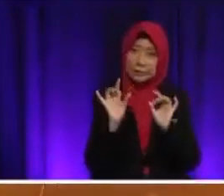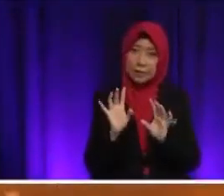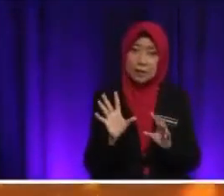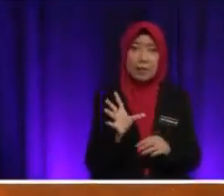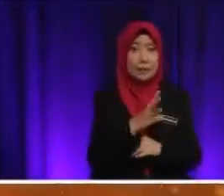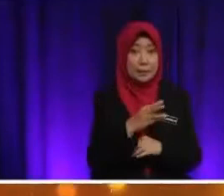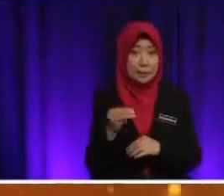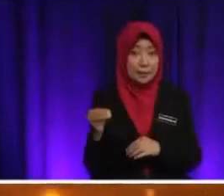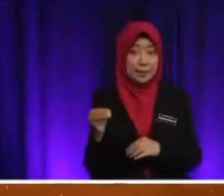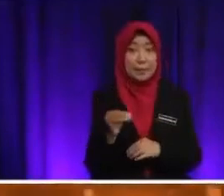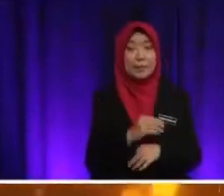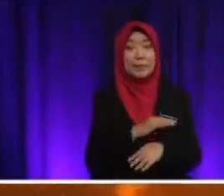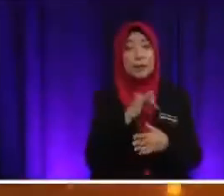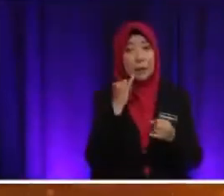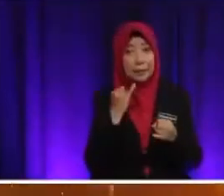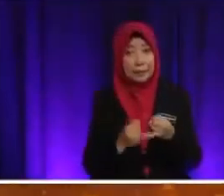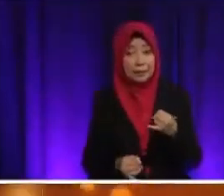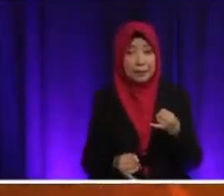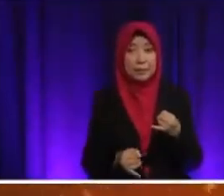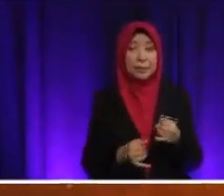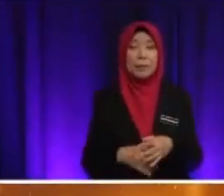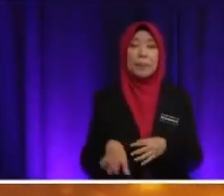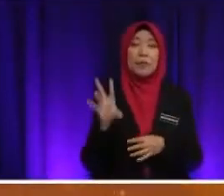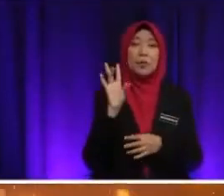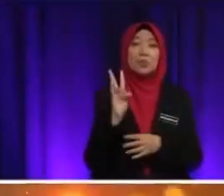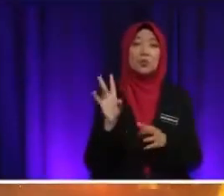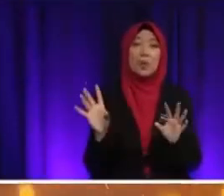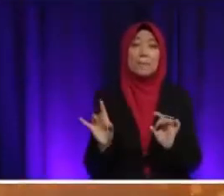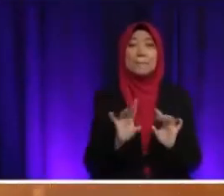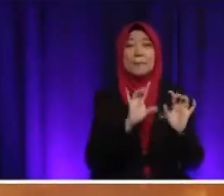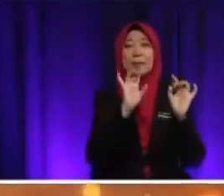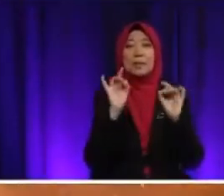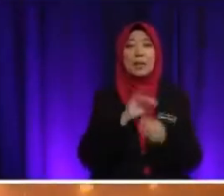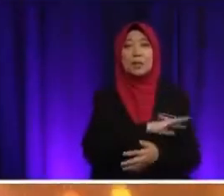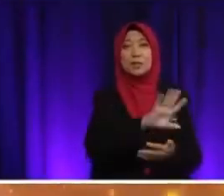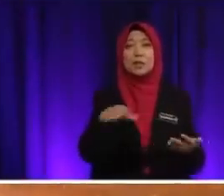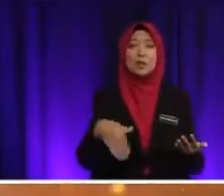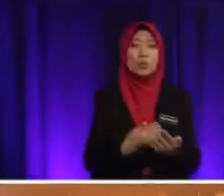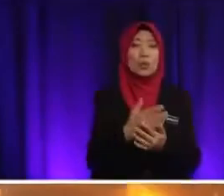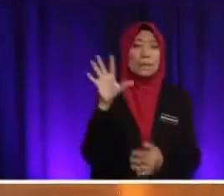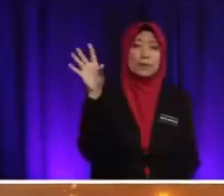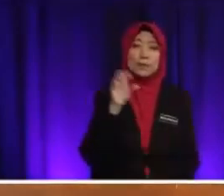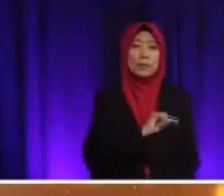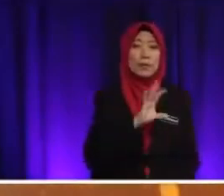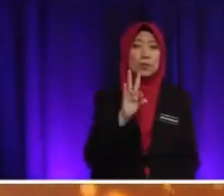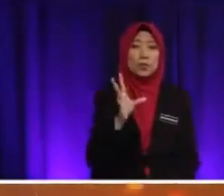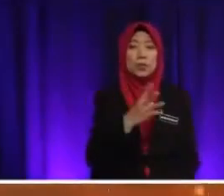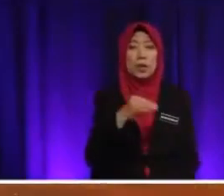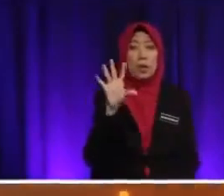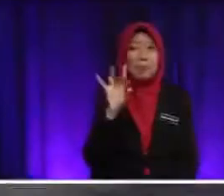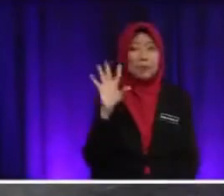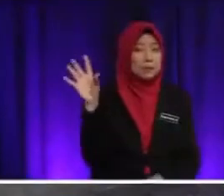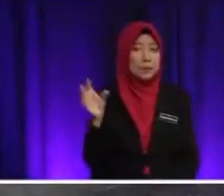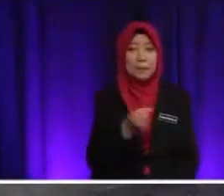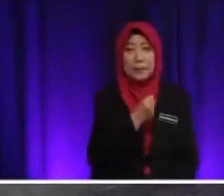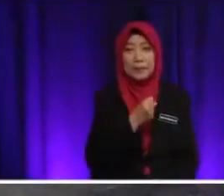Dan akhirnya Hayati ada 7 bintang. 7 bintang semuanya mencapai. Yeah. 7 dan 8 hari ini telah mencapai.